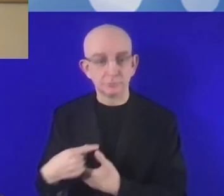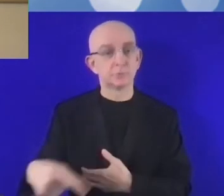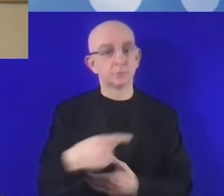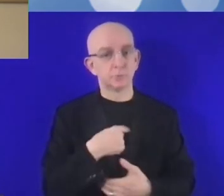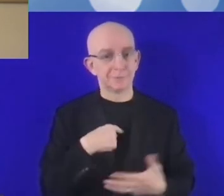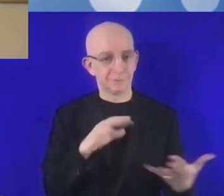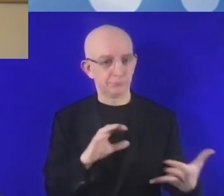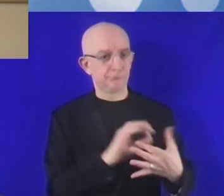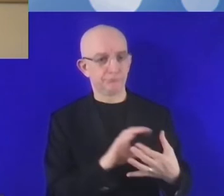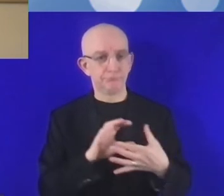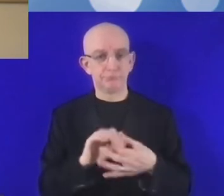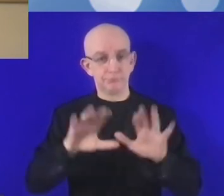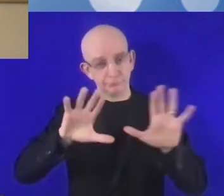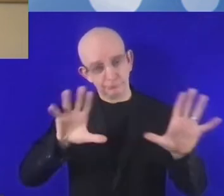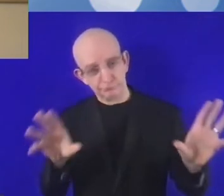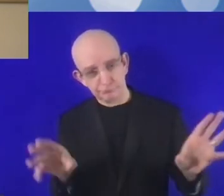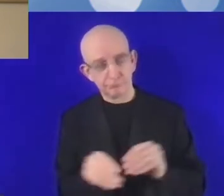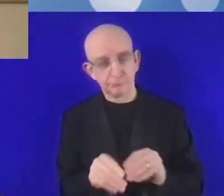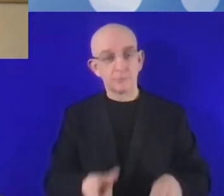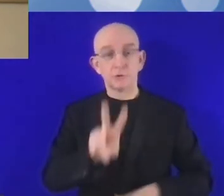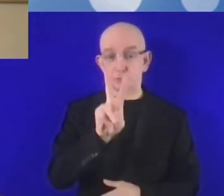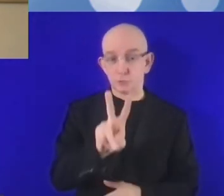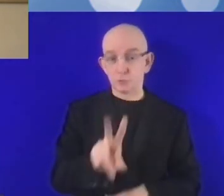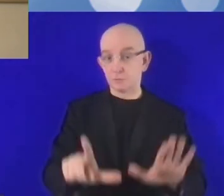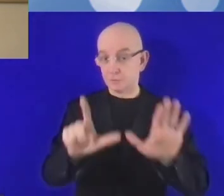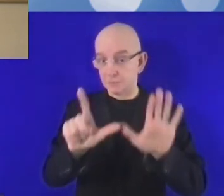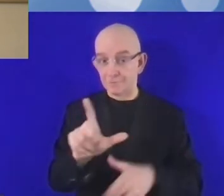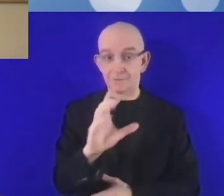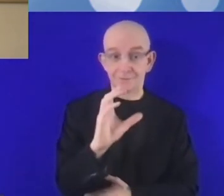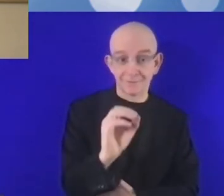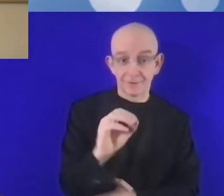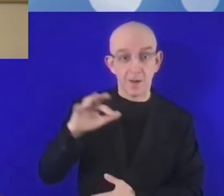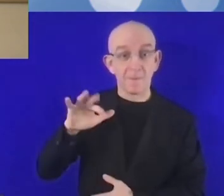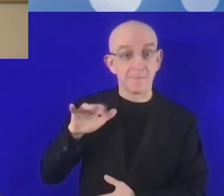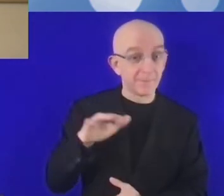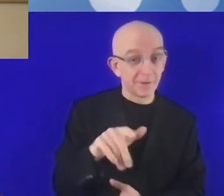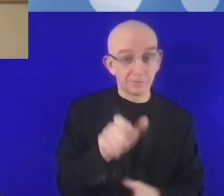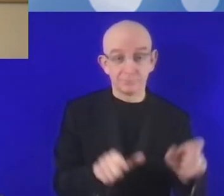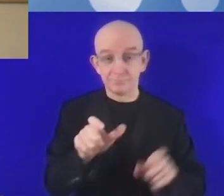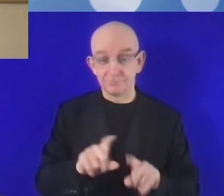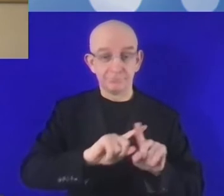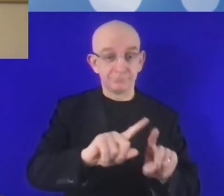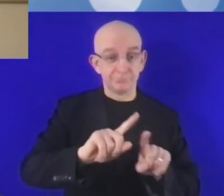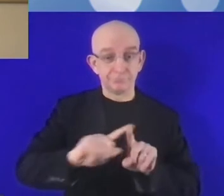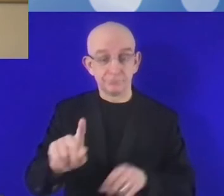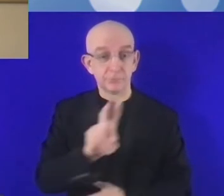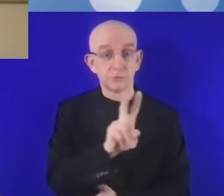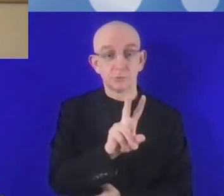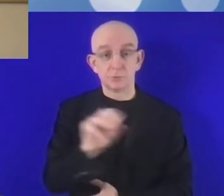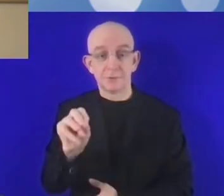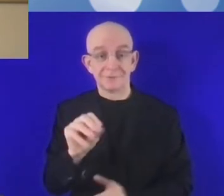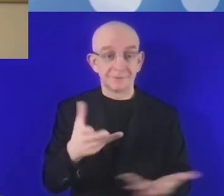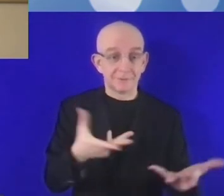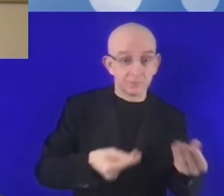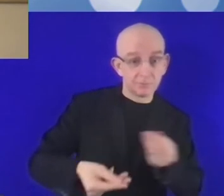à la manière dont nous contribuons à l'amélioration de l'accessibilité d'Internet dans le monde.